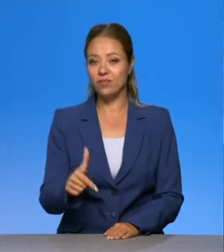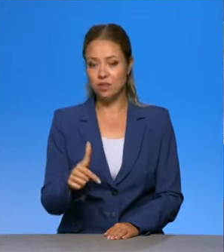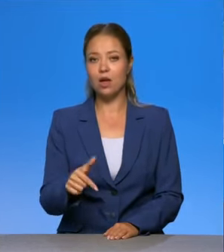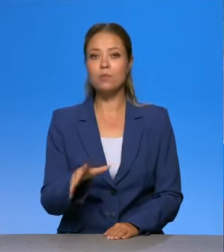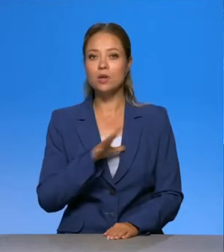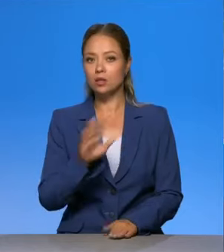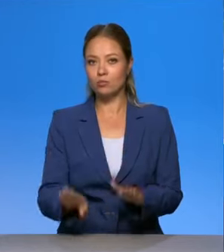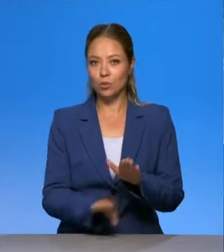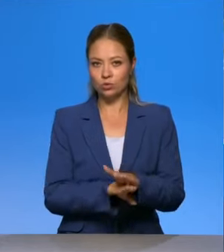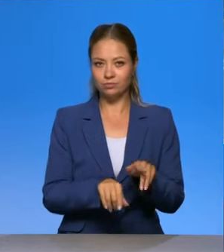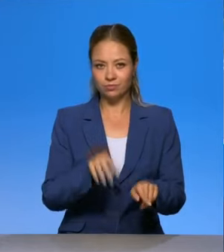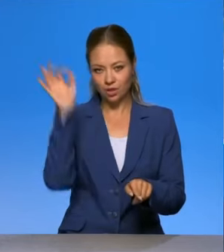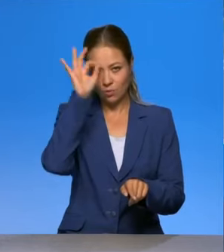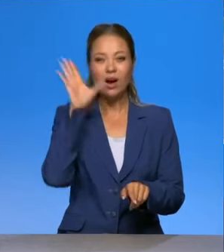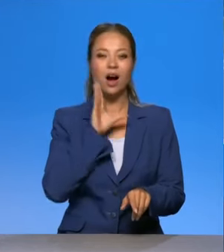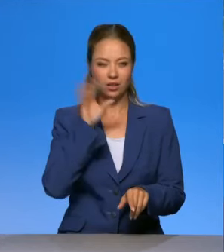когда колонизировала Германия.